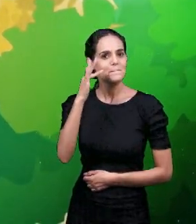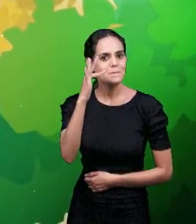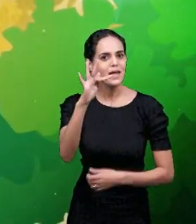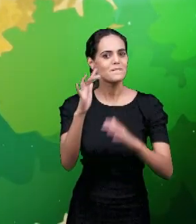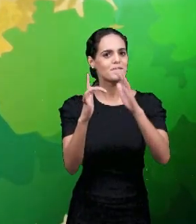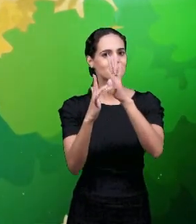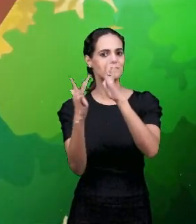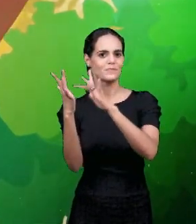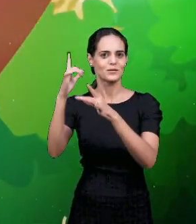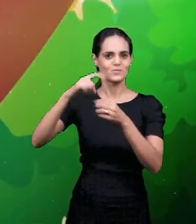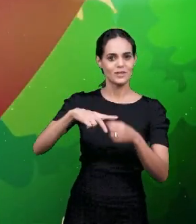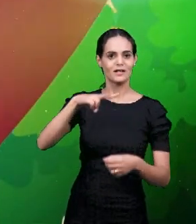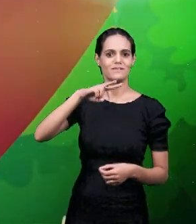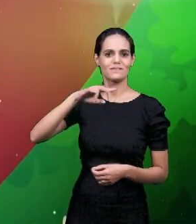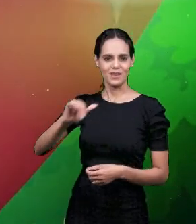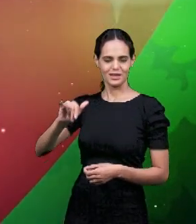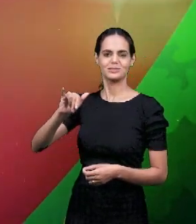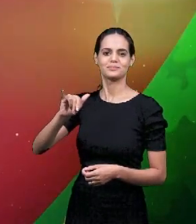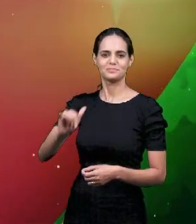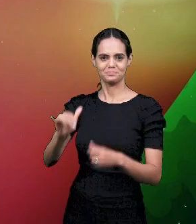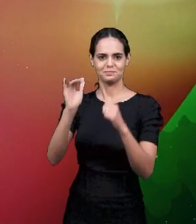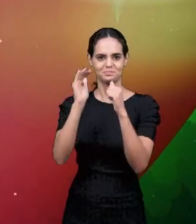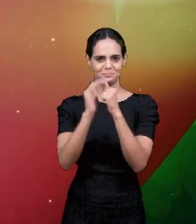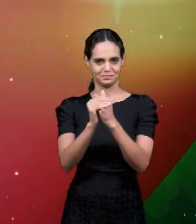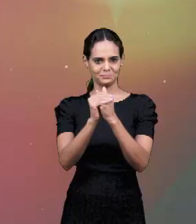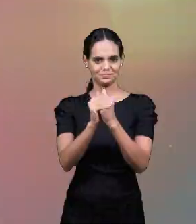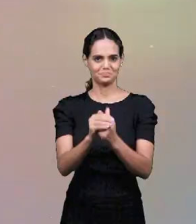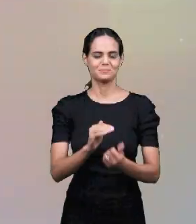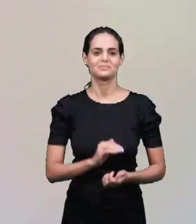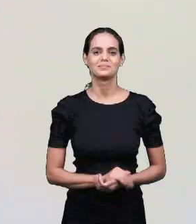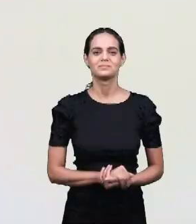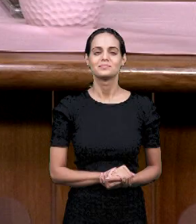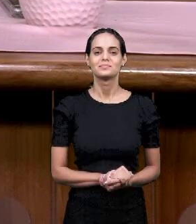e em breve voltará.